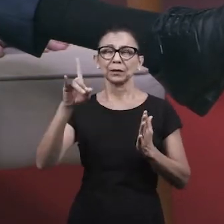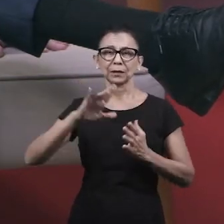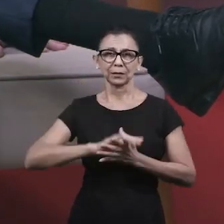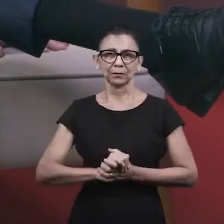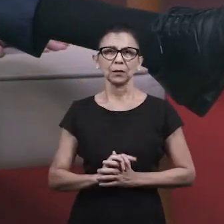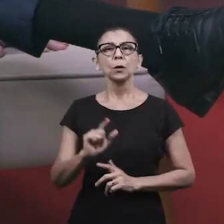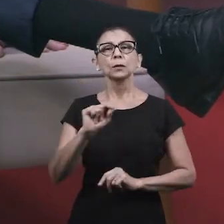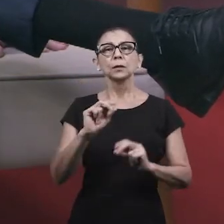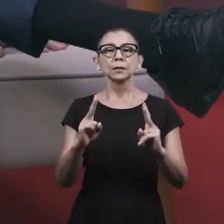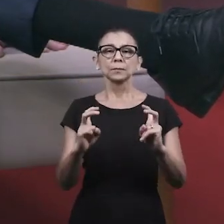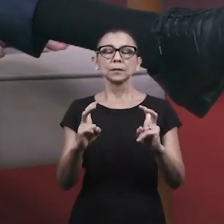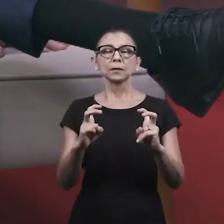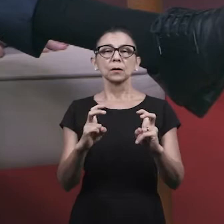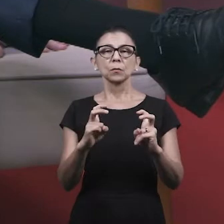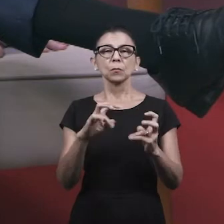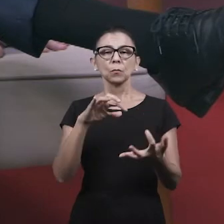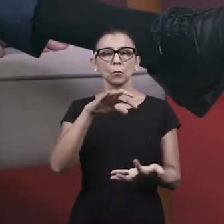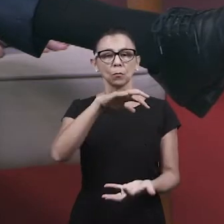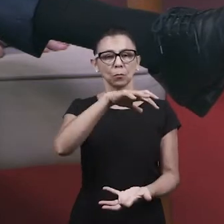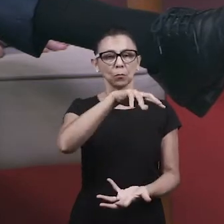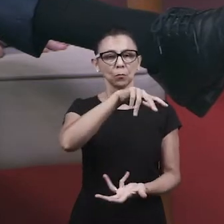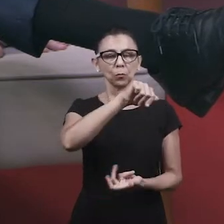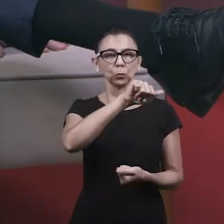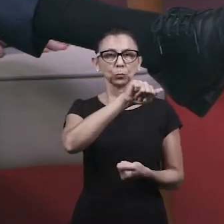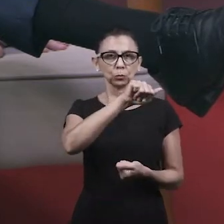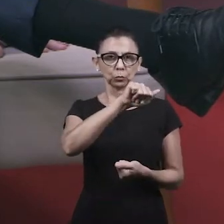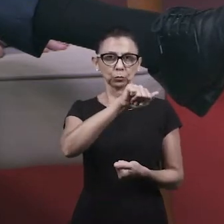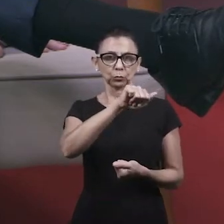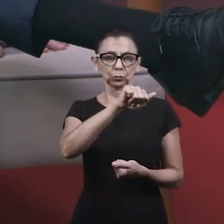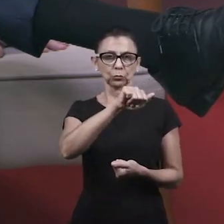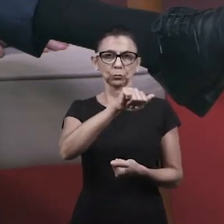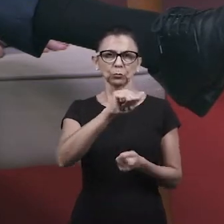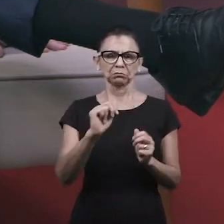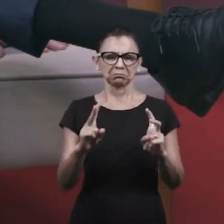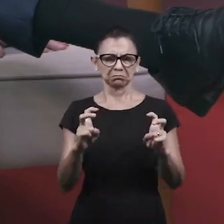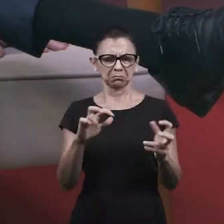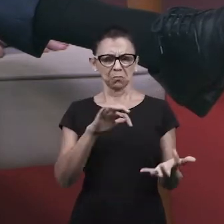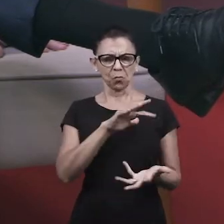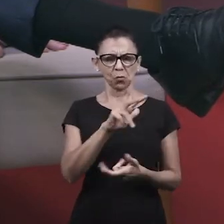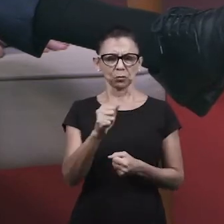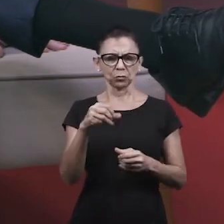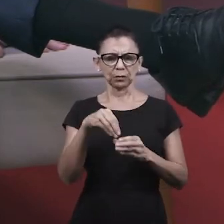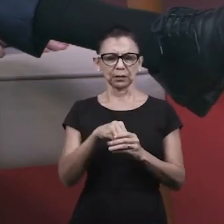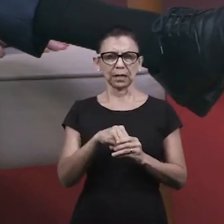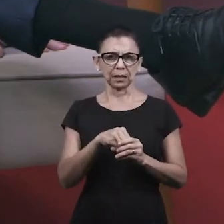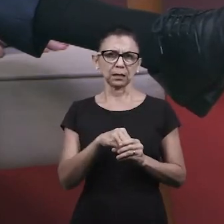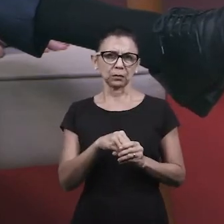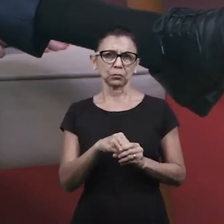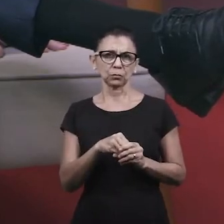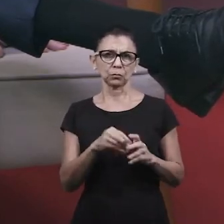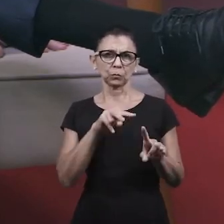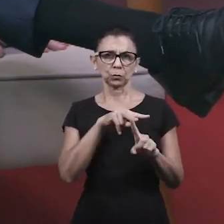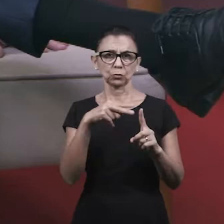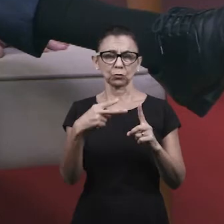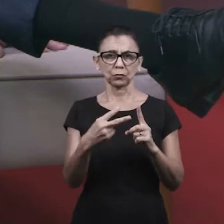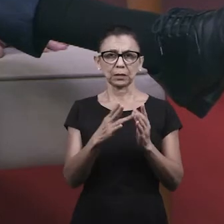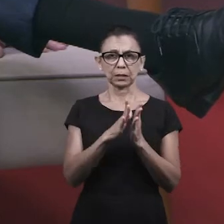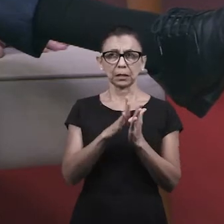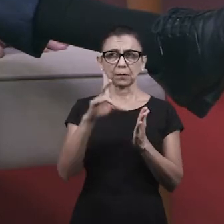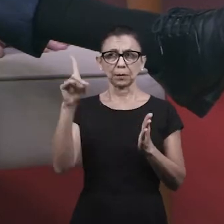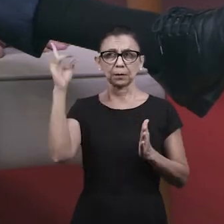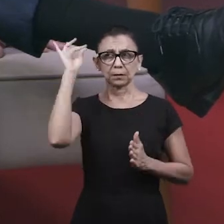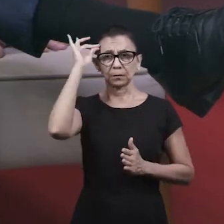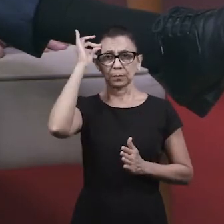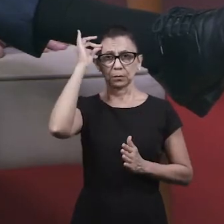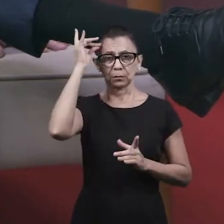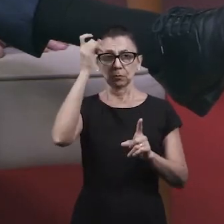nous assistent. Des fois, ils ont une connaissance plus grande de la parole de Dieu. Qu'est-ce que c'est l'expression monde